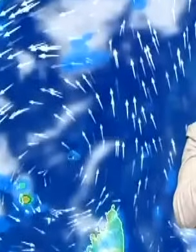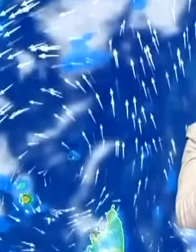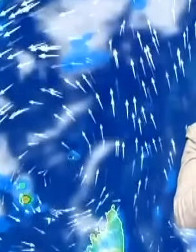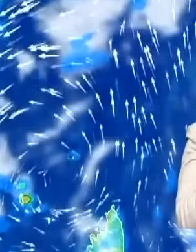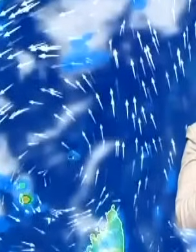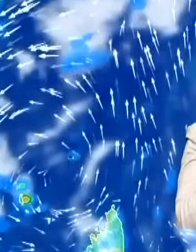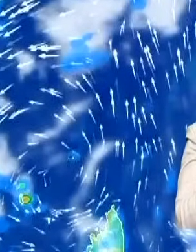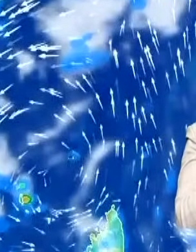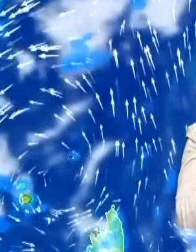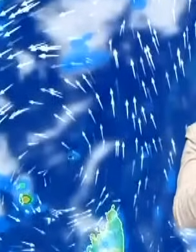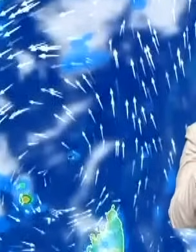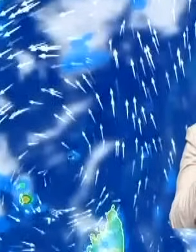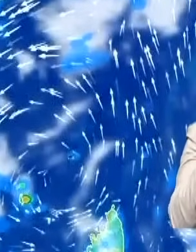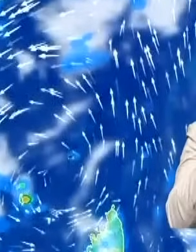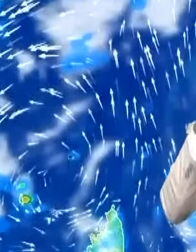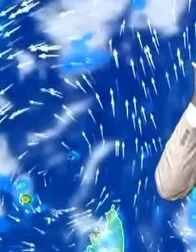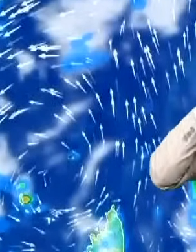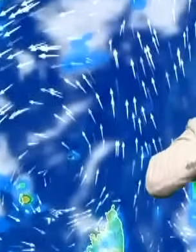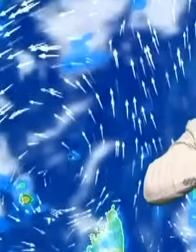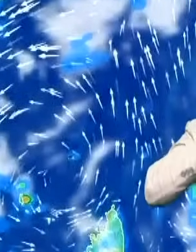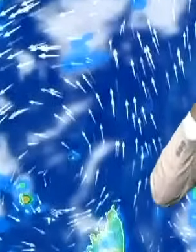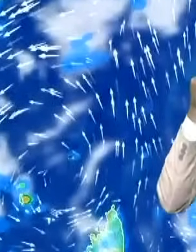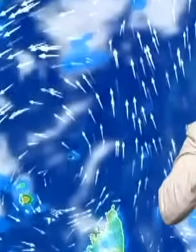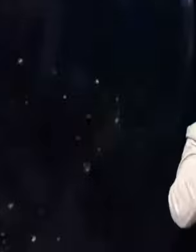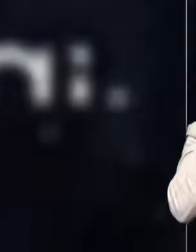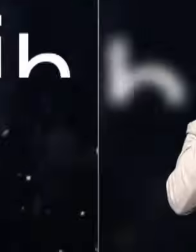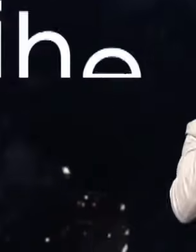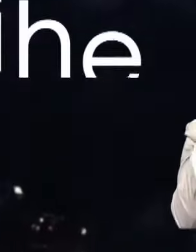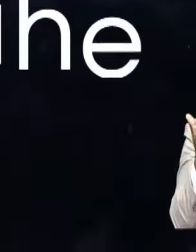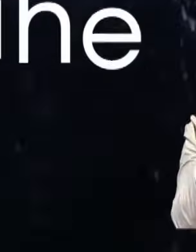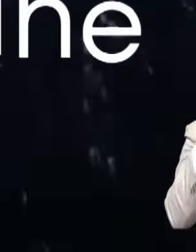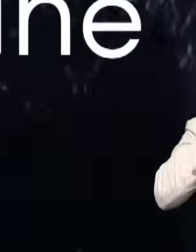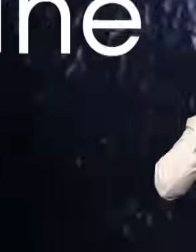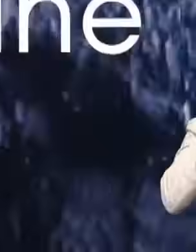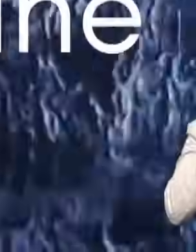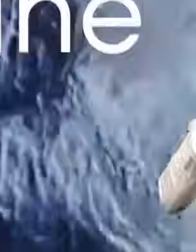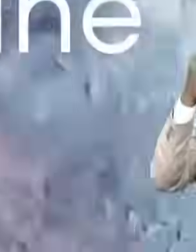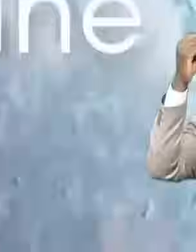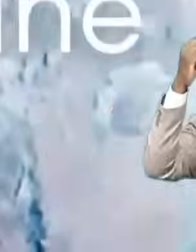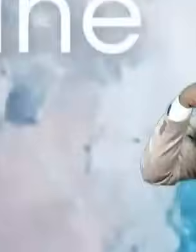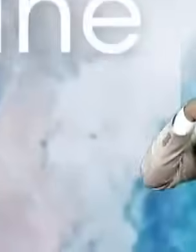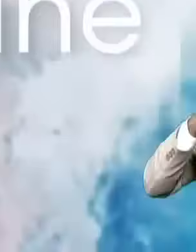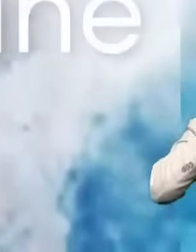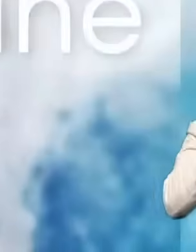masaha akira amasaha ya ninjoro. Soze mbabwira yuko ku munsi w'ejo izuba rizarasa isaa